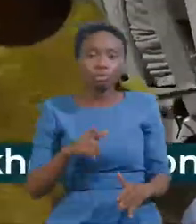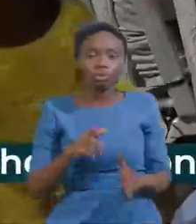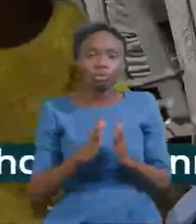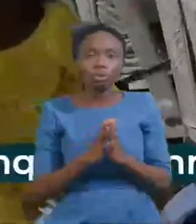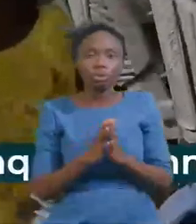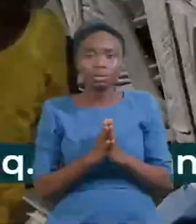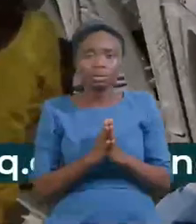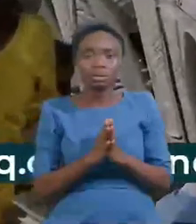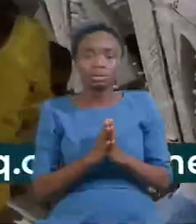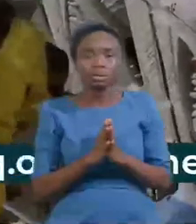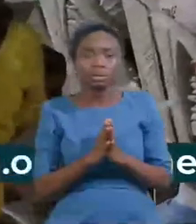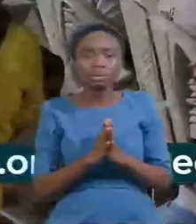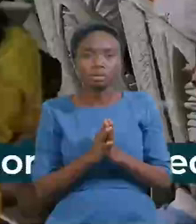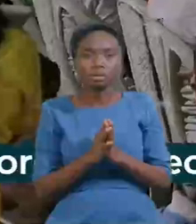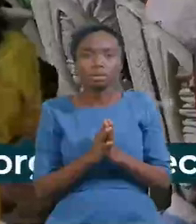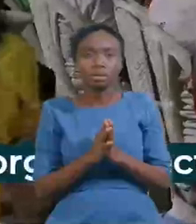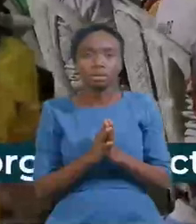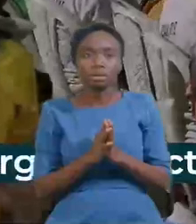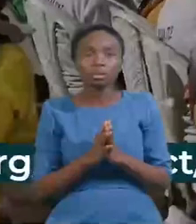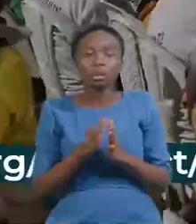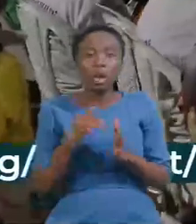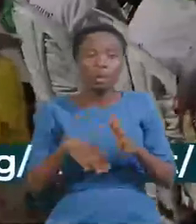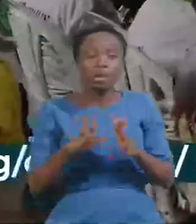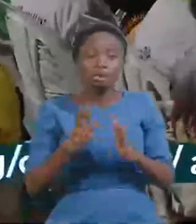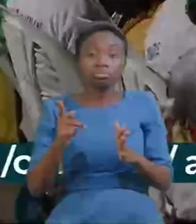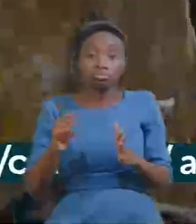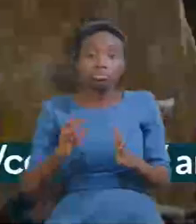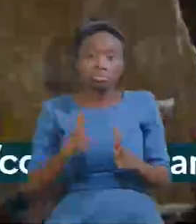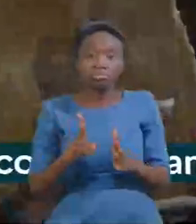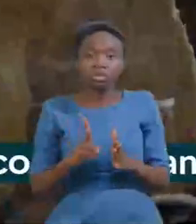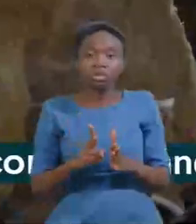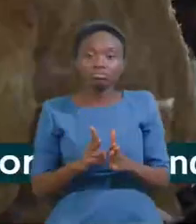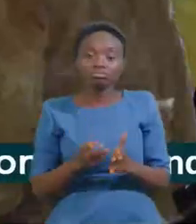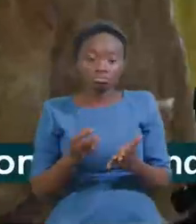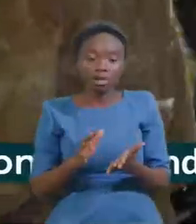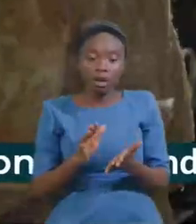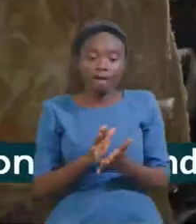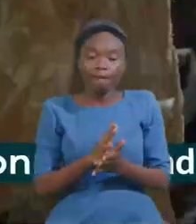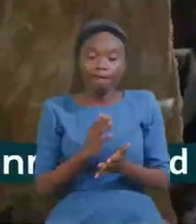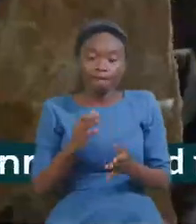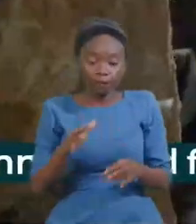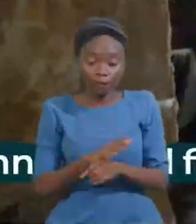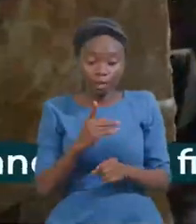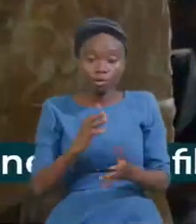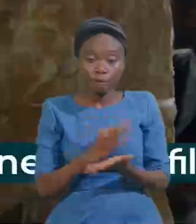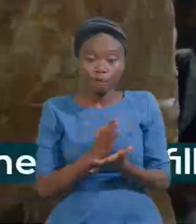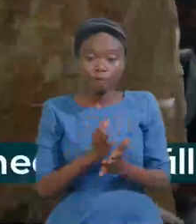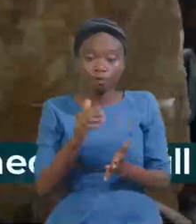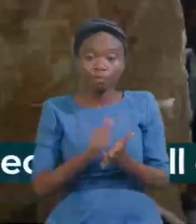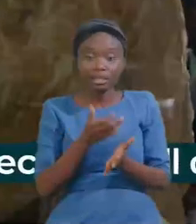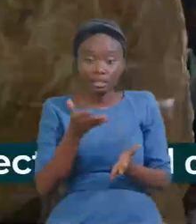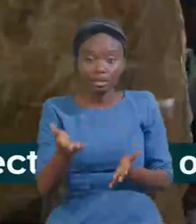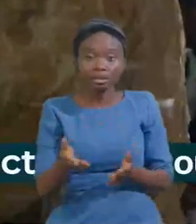bas, click it and fill the form that is there. Cliquez dessus et remplissez